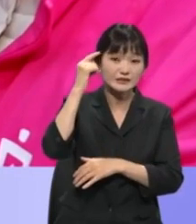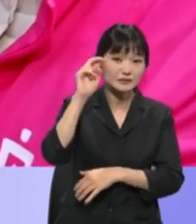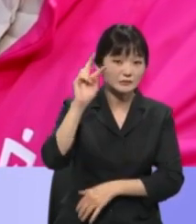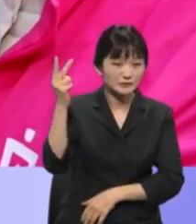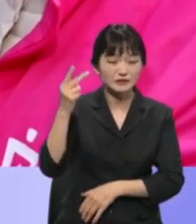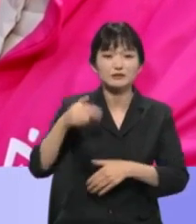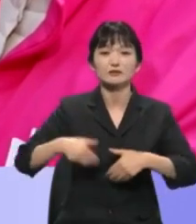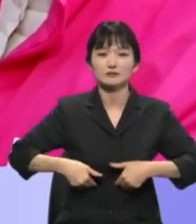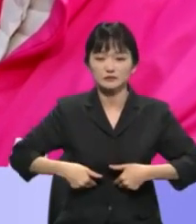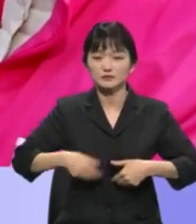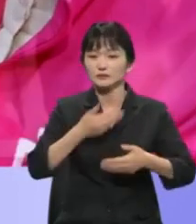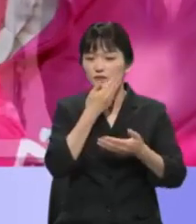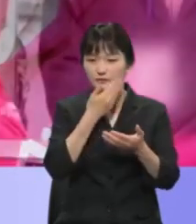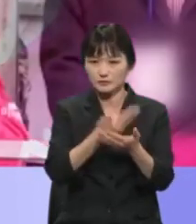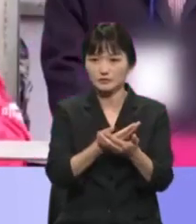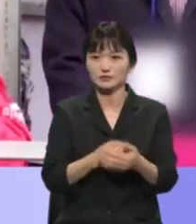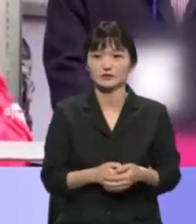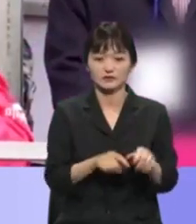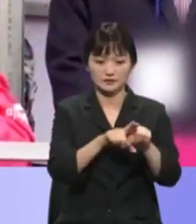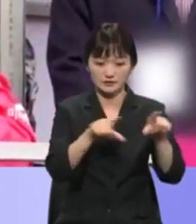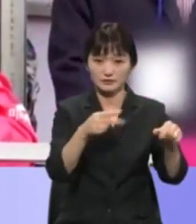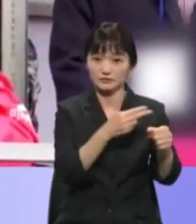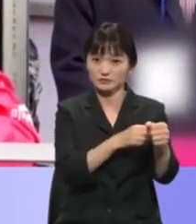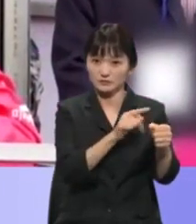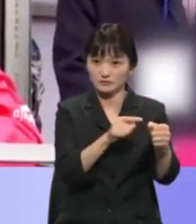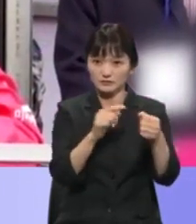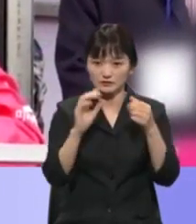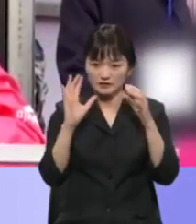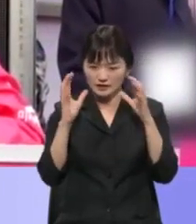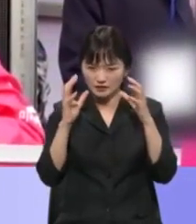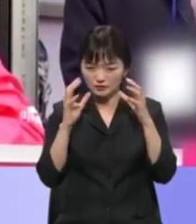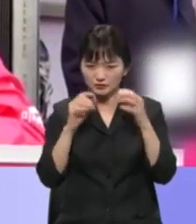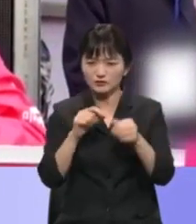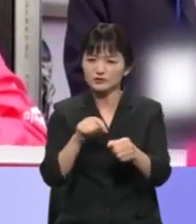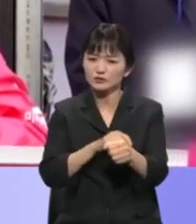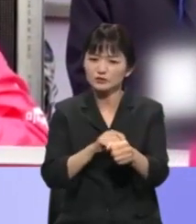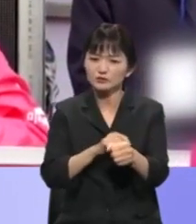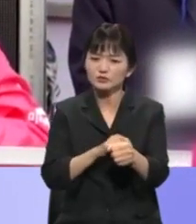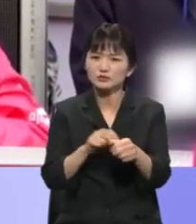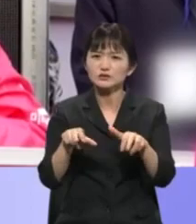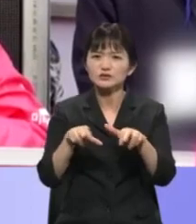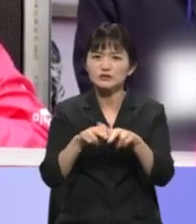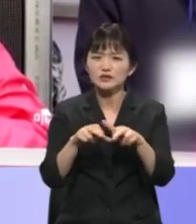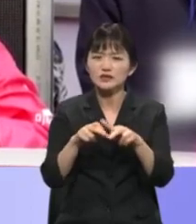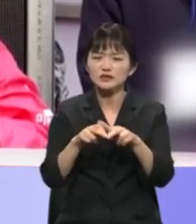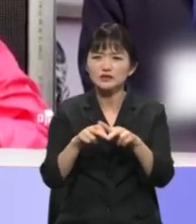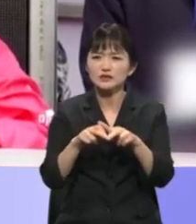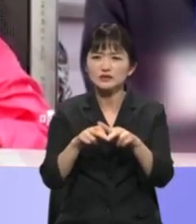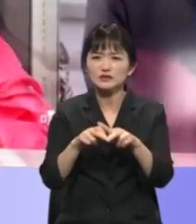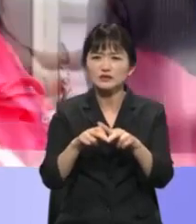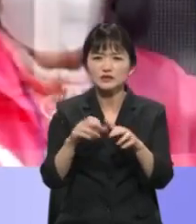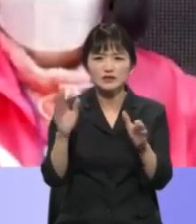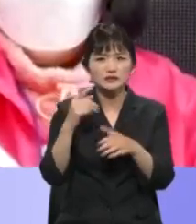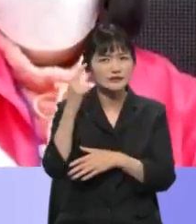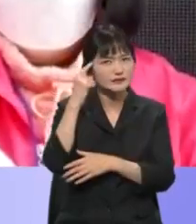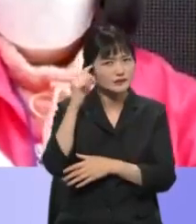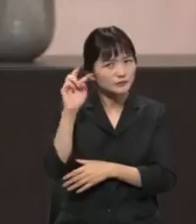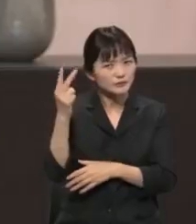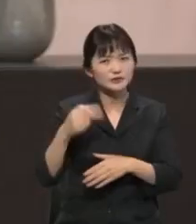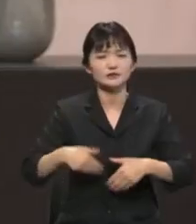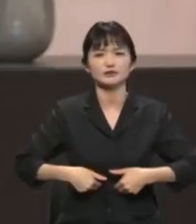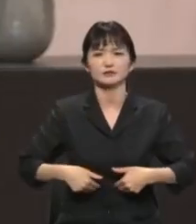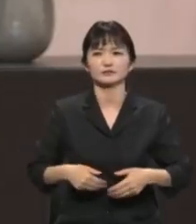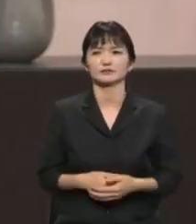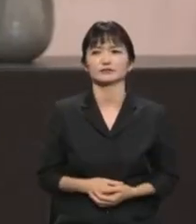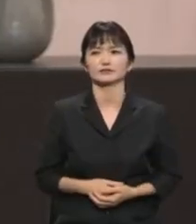중요한데 그러기 위해서는 일반교사들의 아동의 특수아 등에 대한 어떤 인식 변화 여기 하나 더 이제 덧붙여서 저는 이제